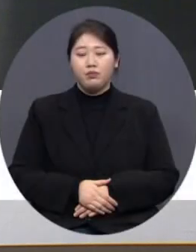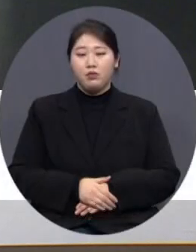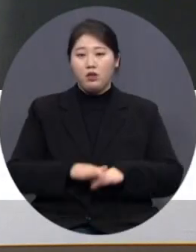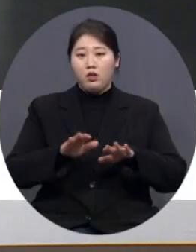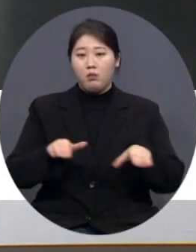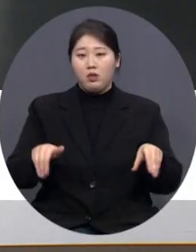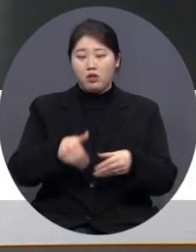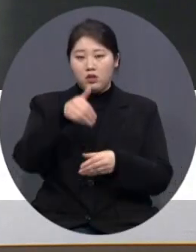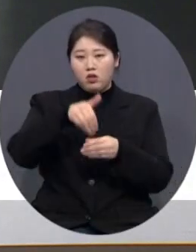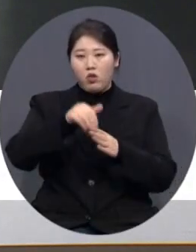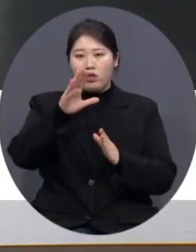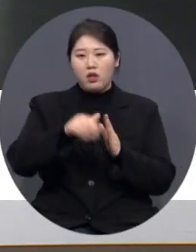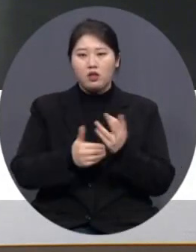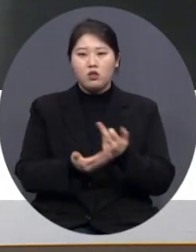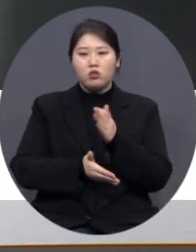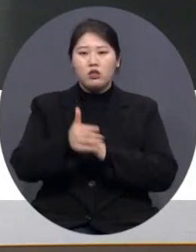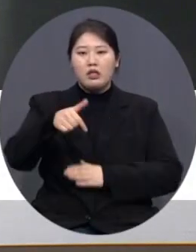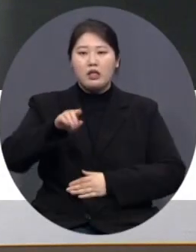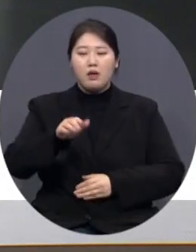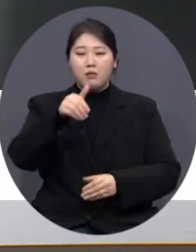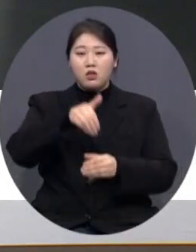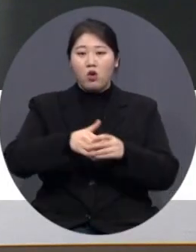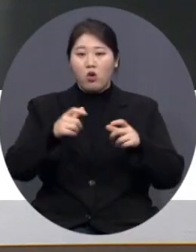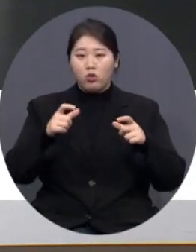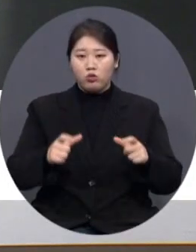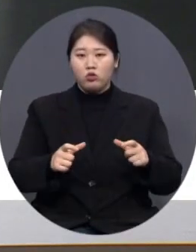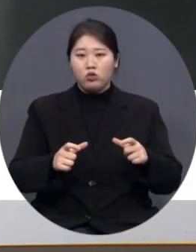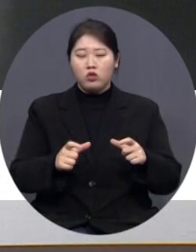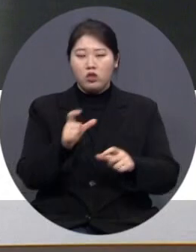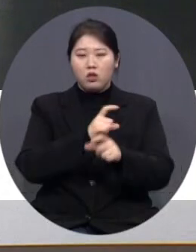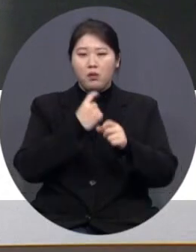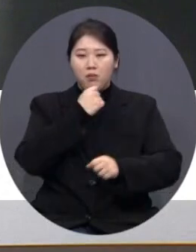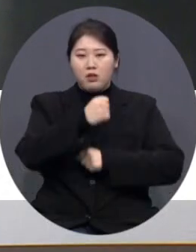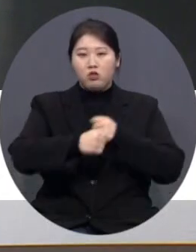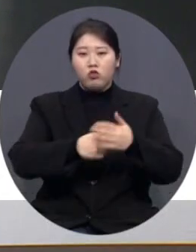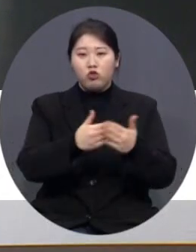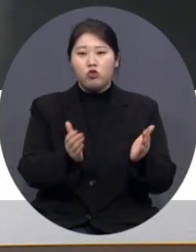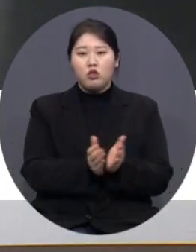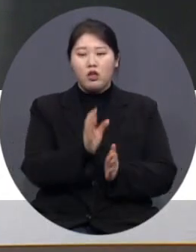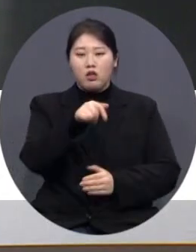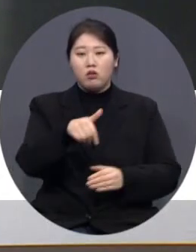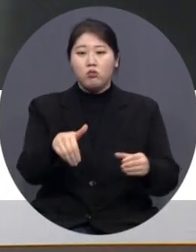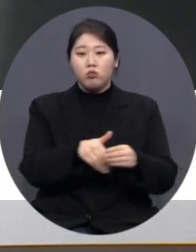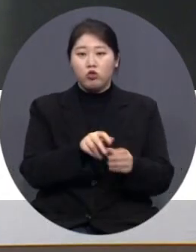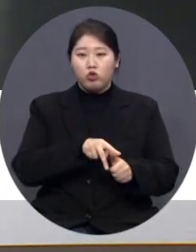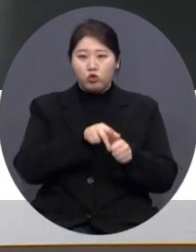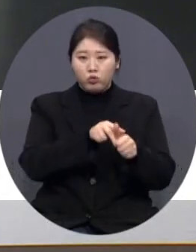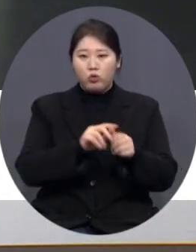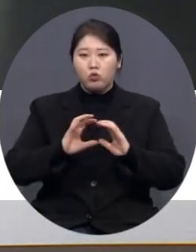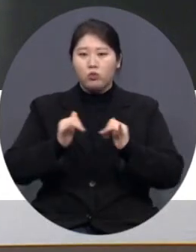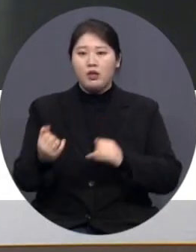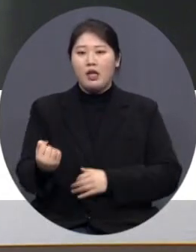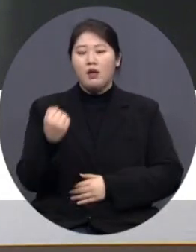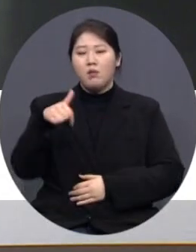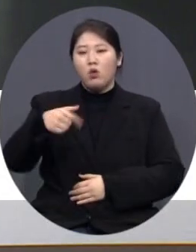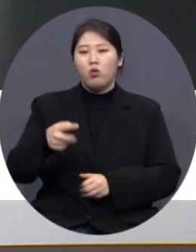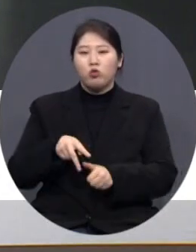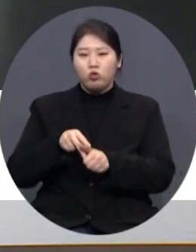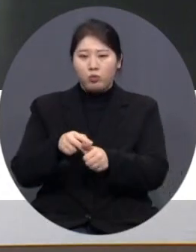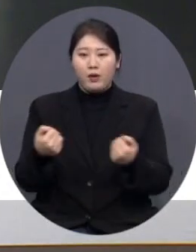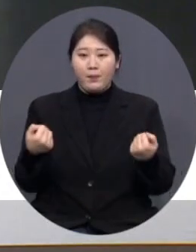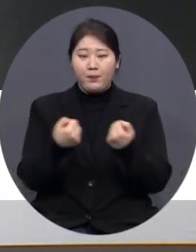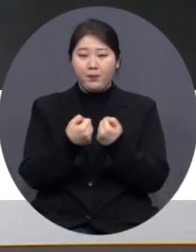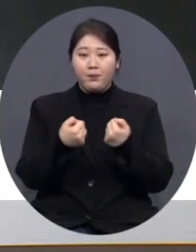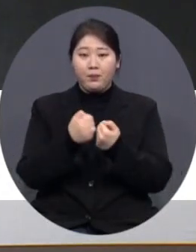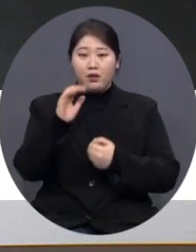이번 총선에서 제주시 갑 선거구에서는 어 더불어민주당 문대림 후보와 국민의 임 고광철 후보가 맞대결을